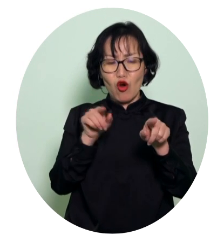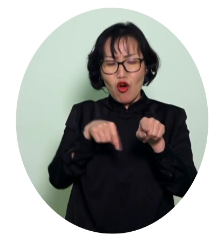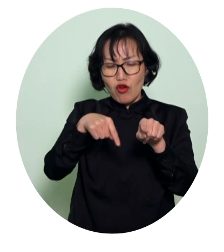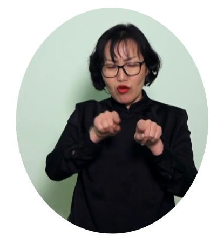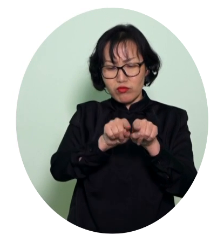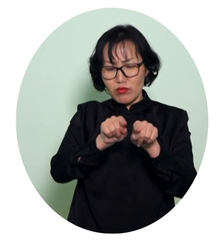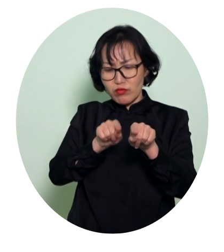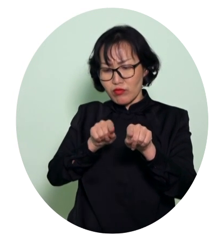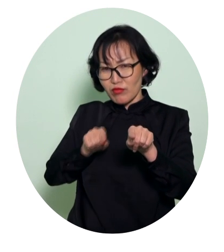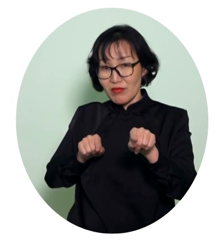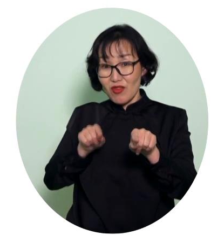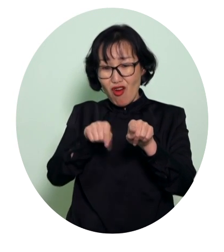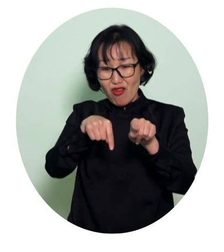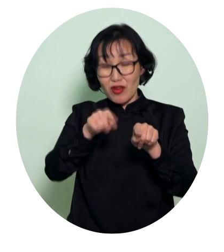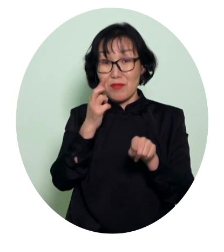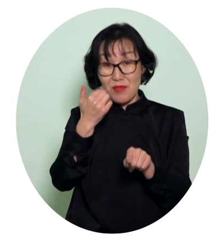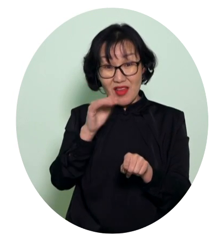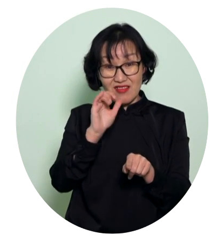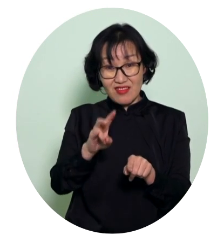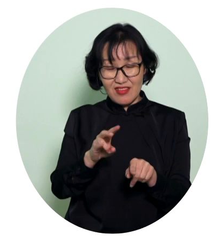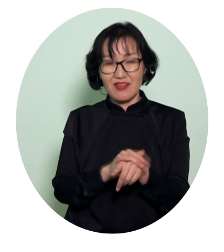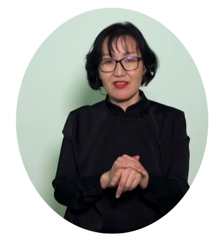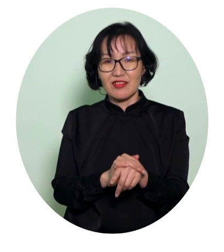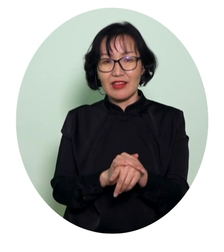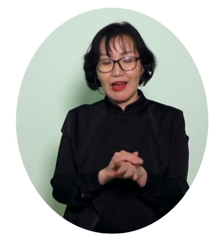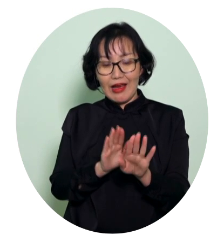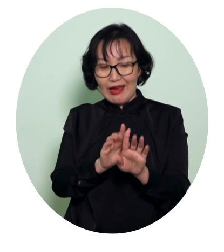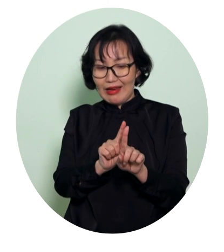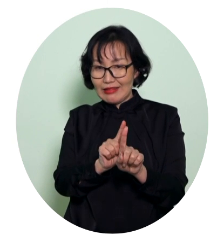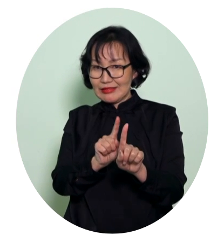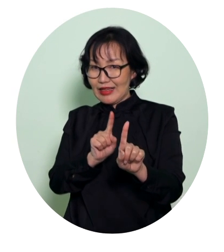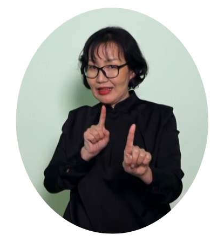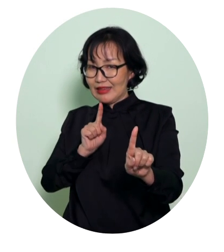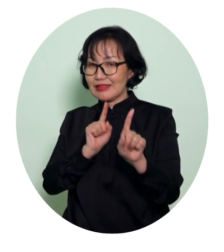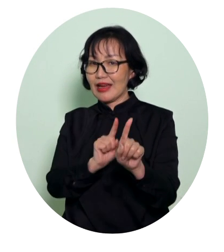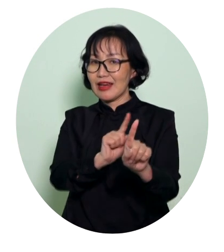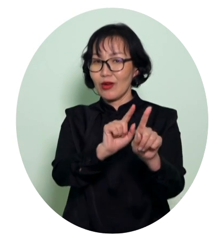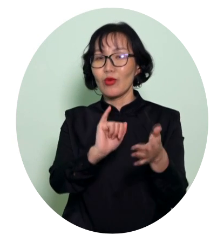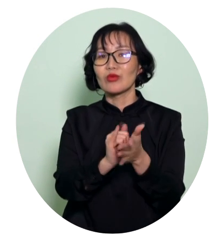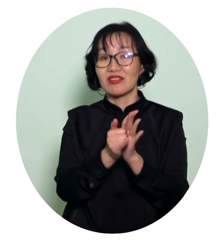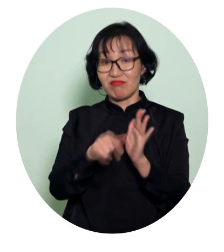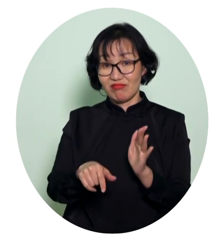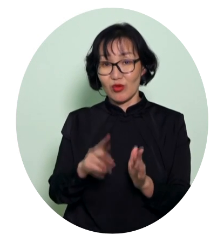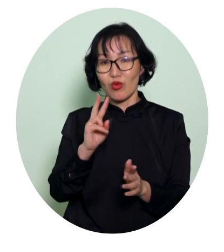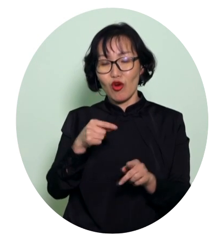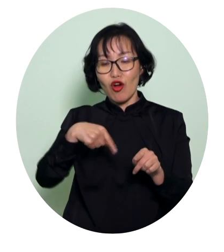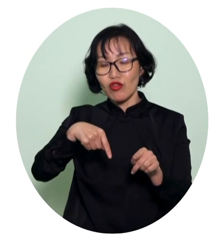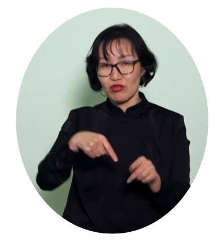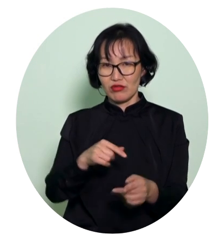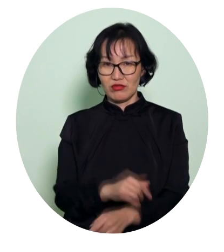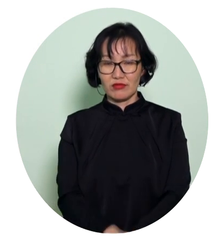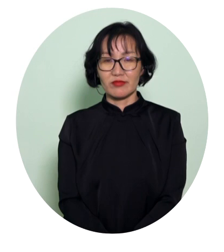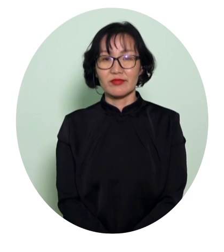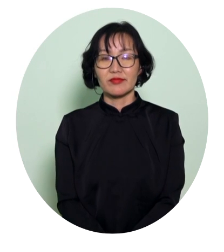ойрхон дахиучсан зургийг ажиглахад харж байгаа. Араас нь яг даган хөх, маш ойрхон гэсэн утга санааг илэрхийлдэг юм